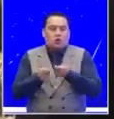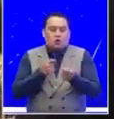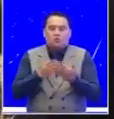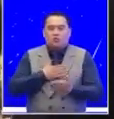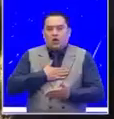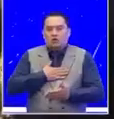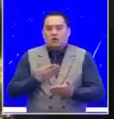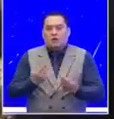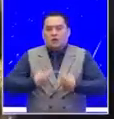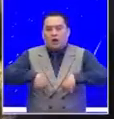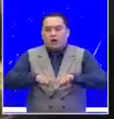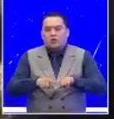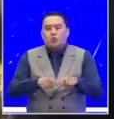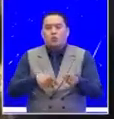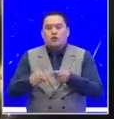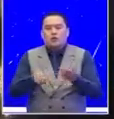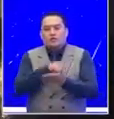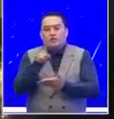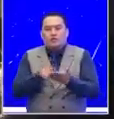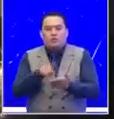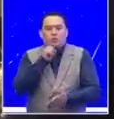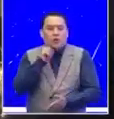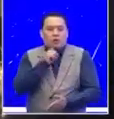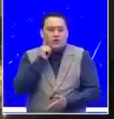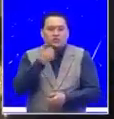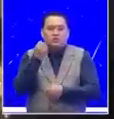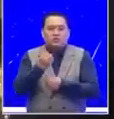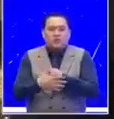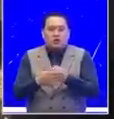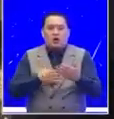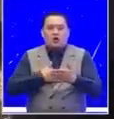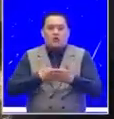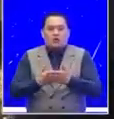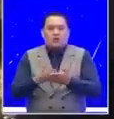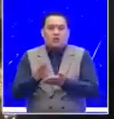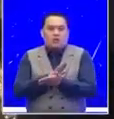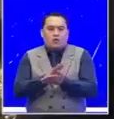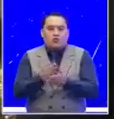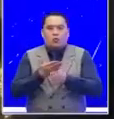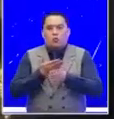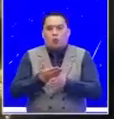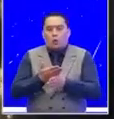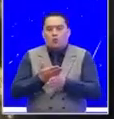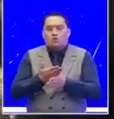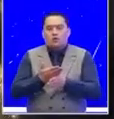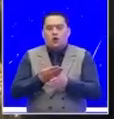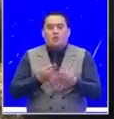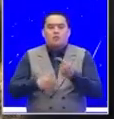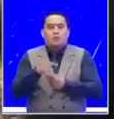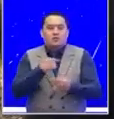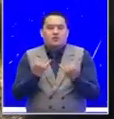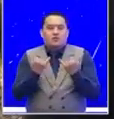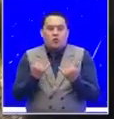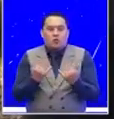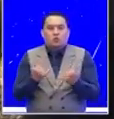Сегодняшнее мероприятие организовано Управлением по вопросам молодежной политики и представителями волонтерского движения. Благодаря помощи спонсоров-бизнесменов на сегодняшний